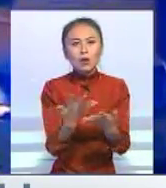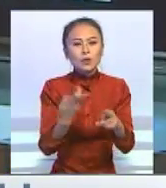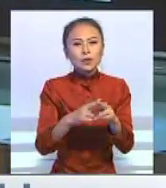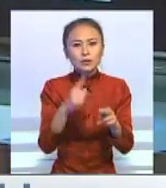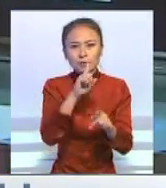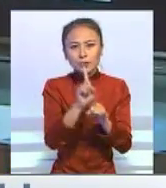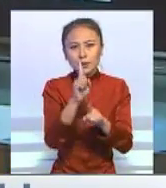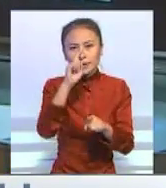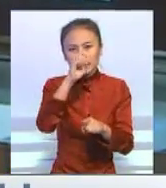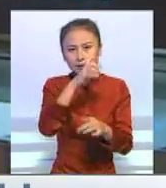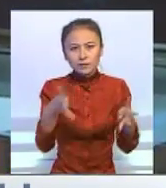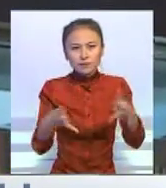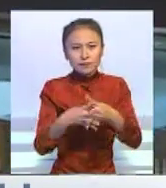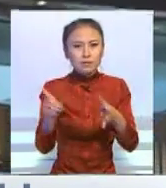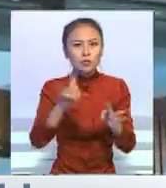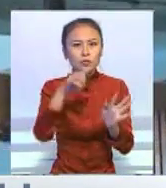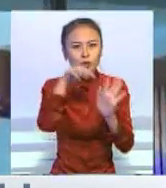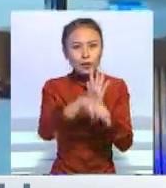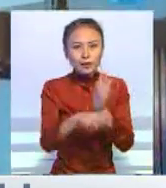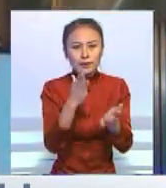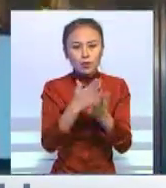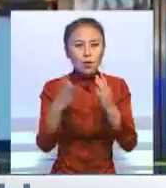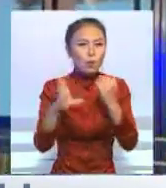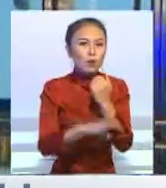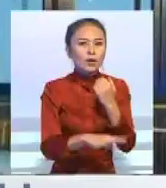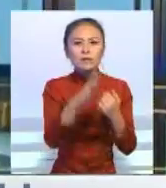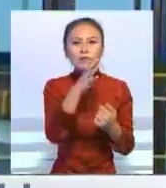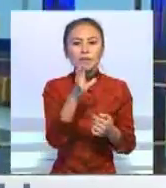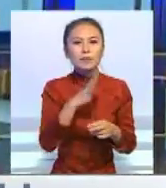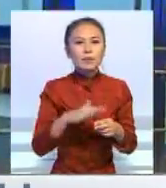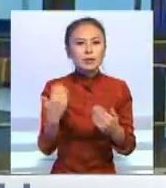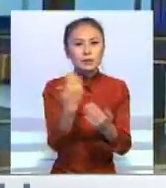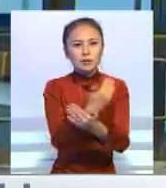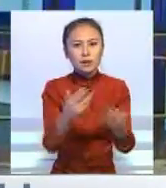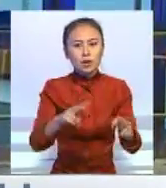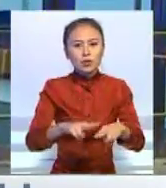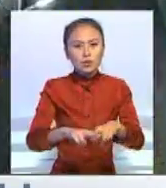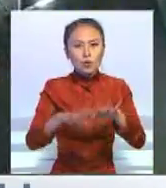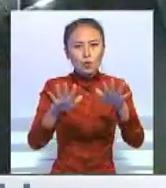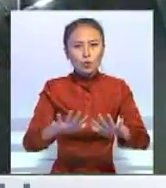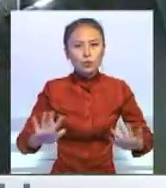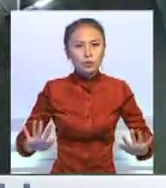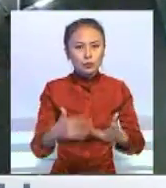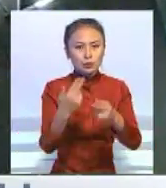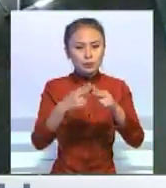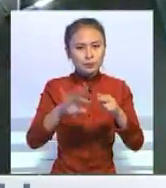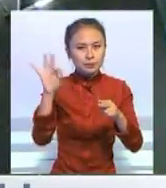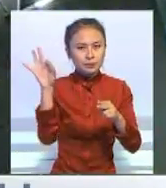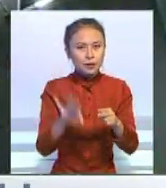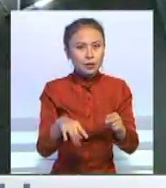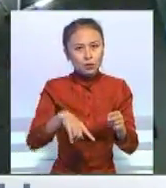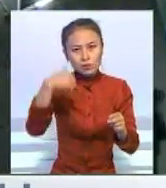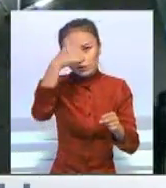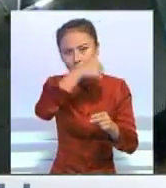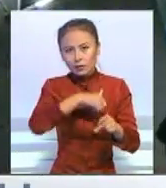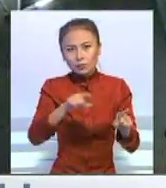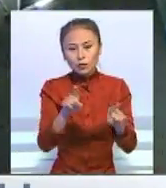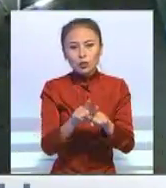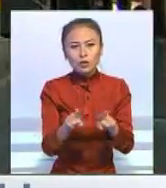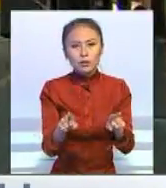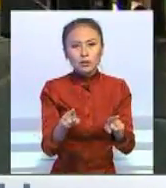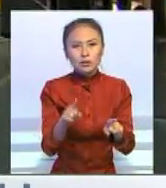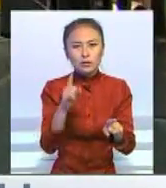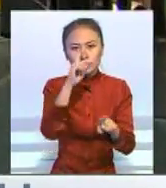құрамында қышқыл болған хабарлайды. Негізі, соңғы уақытта Британия астанасында мұндай оқиғалар жиілеп кетті. Биылдың өзінде ғана